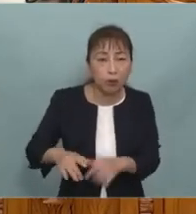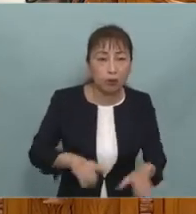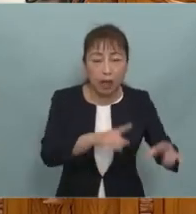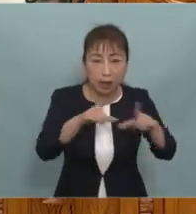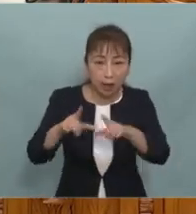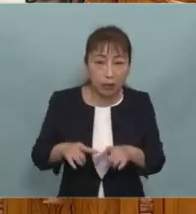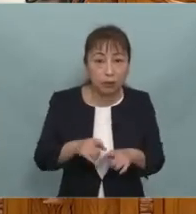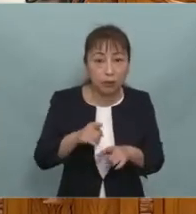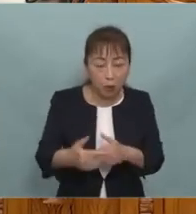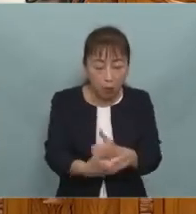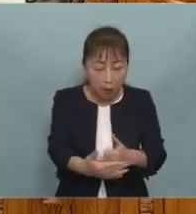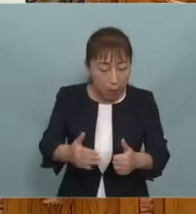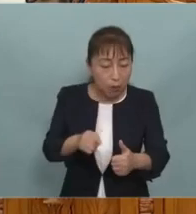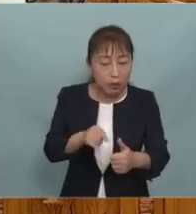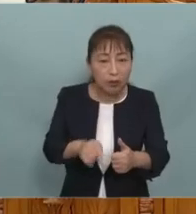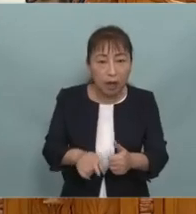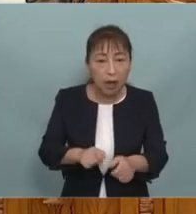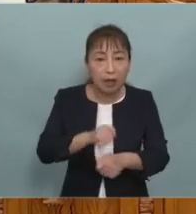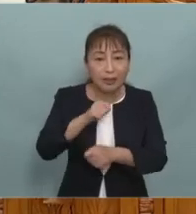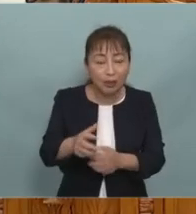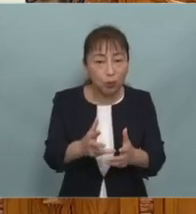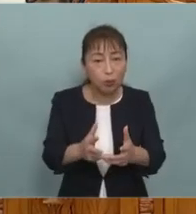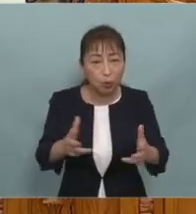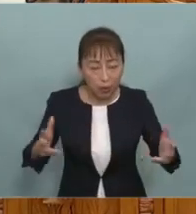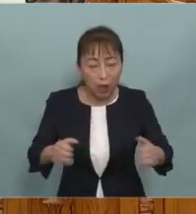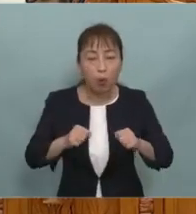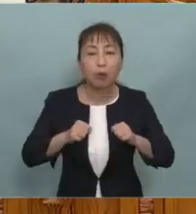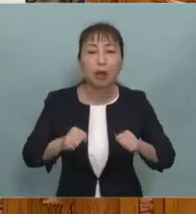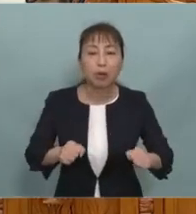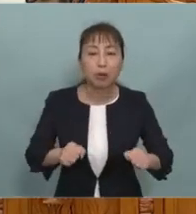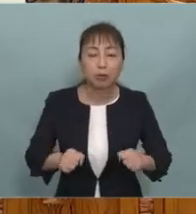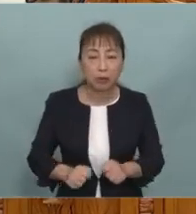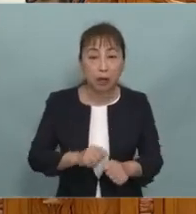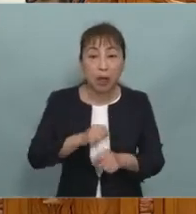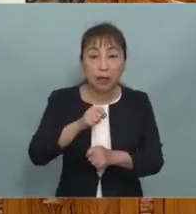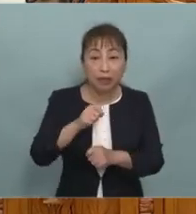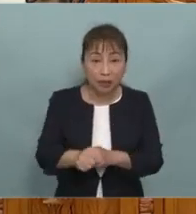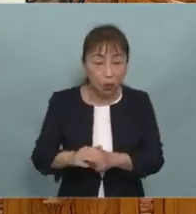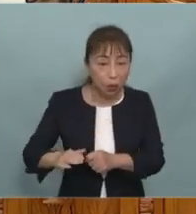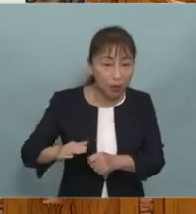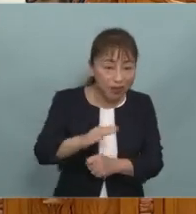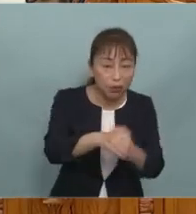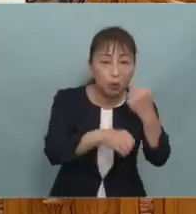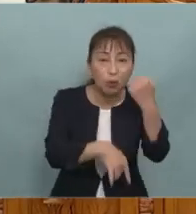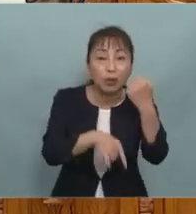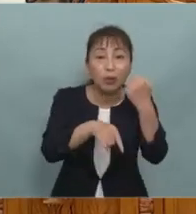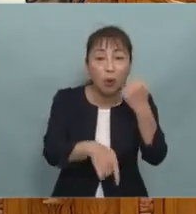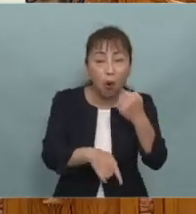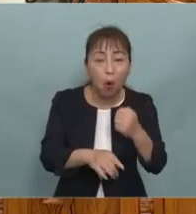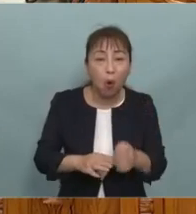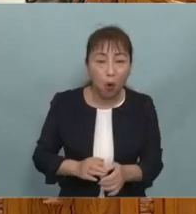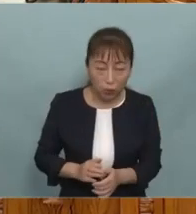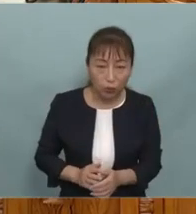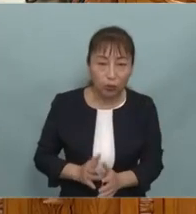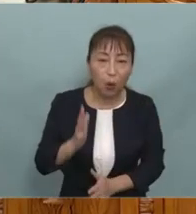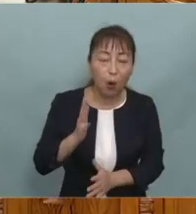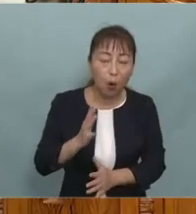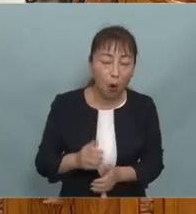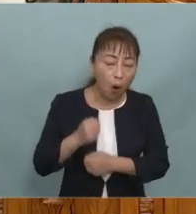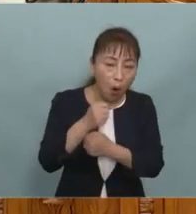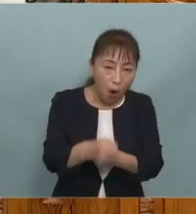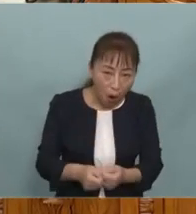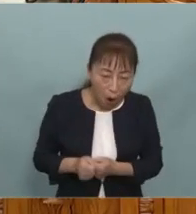ながら地方創生を実現してまいります地方の成長の根幹である農林水産業は